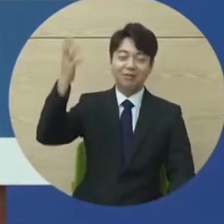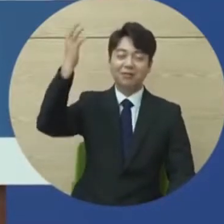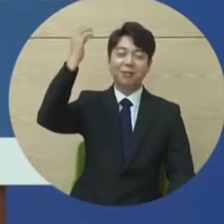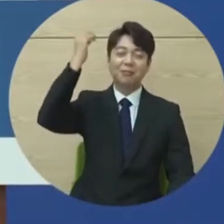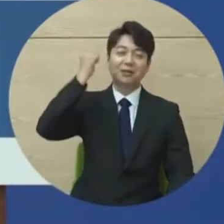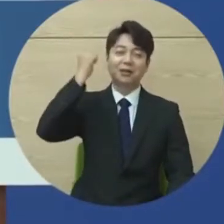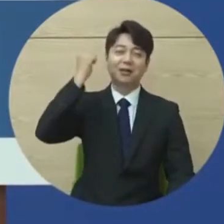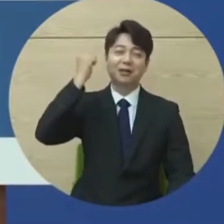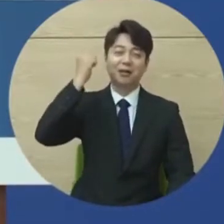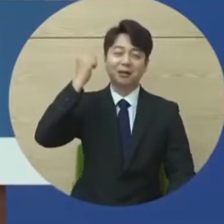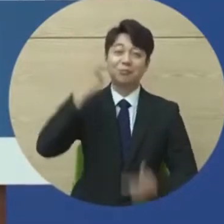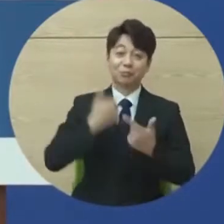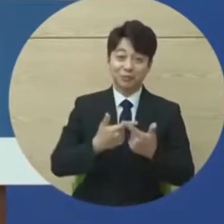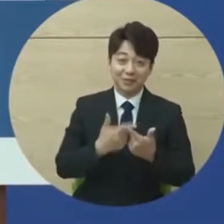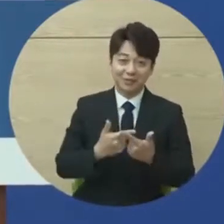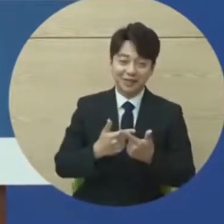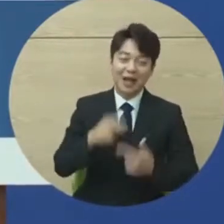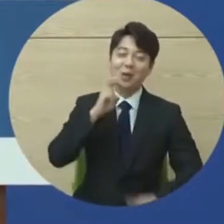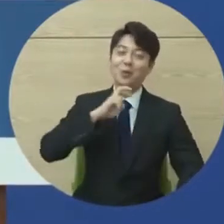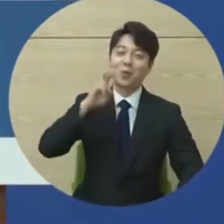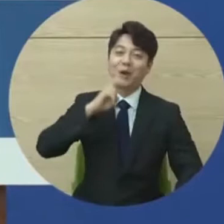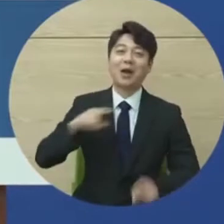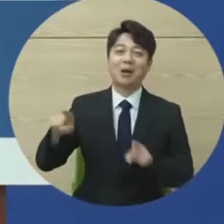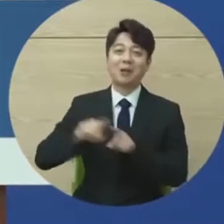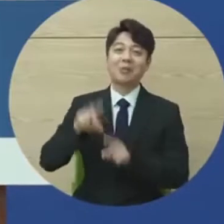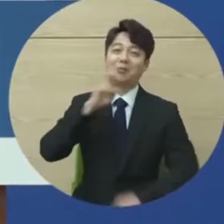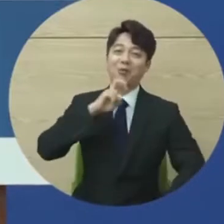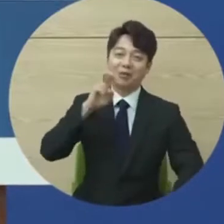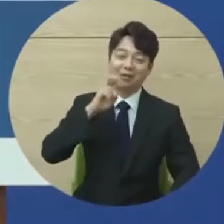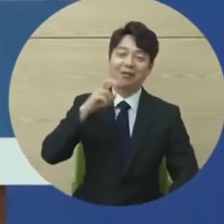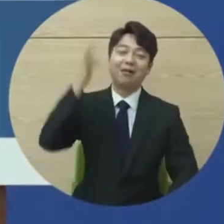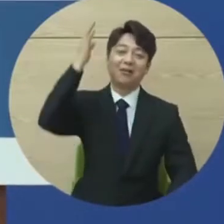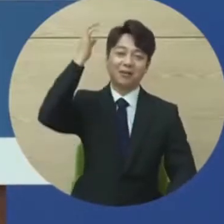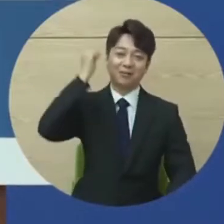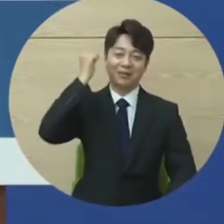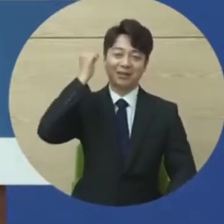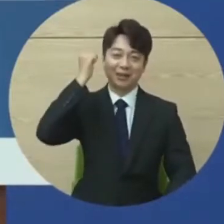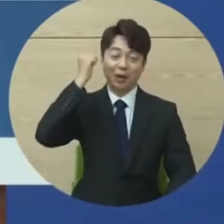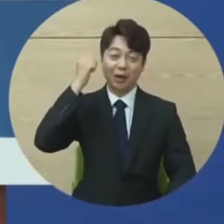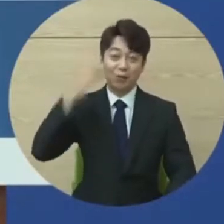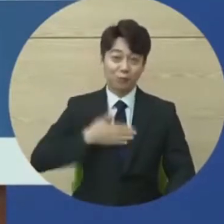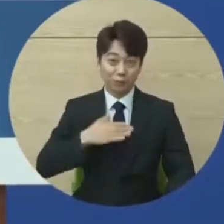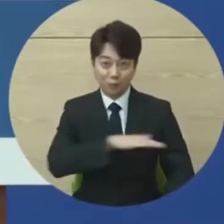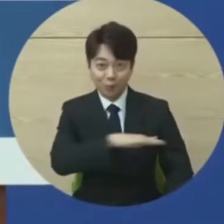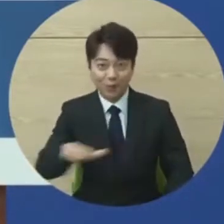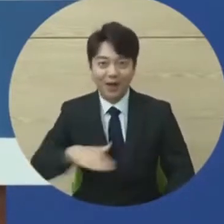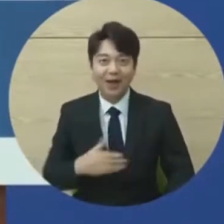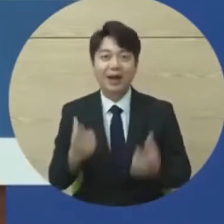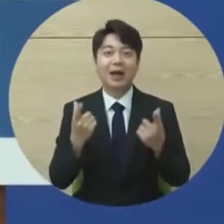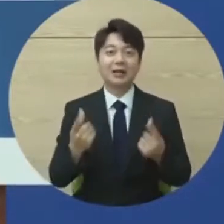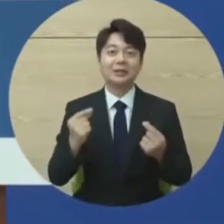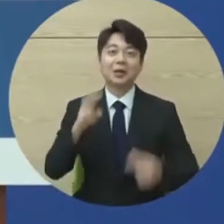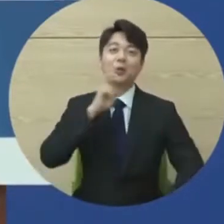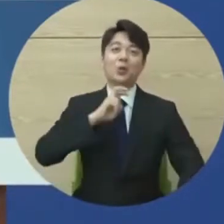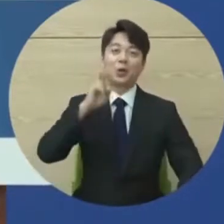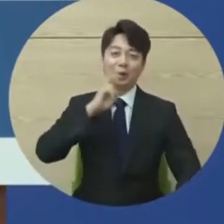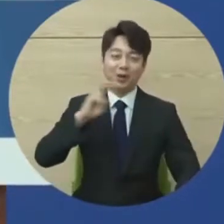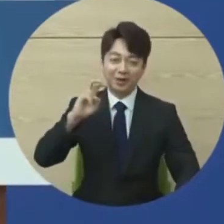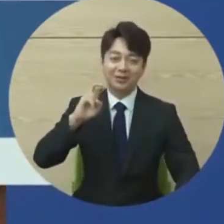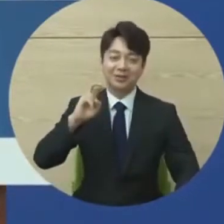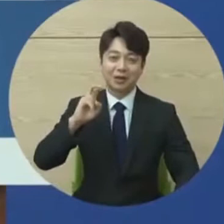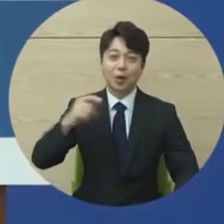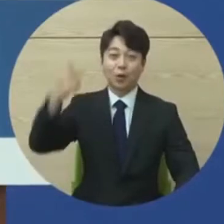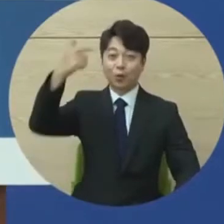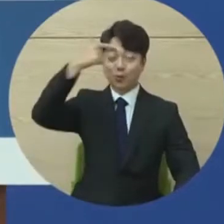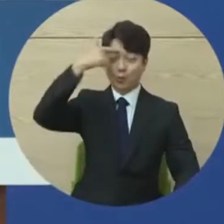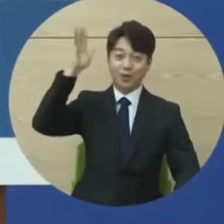갈매기를 불렀던 노무현. 이제 우리가 그 노래 다시 한번 크게 불러 노무현 시대가 아직 끝나지